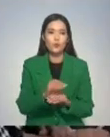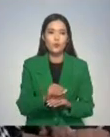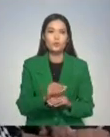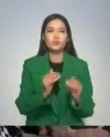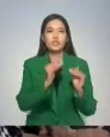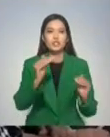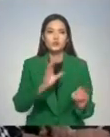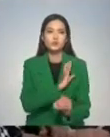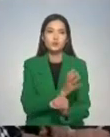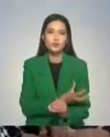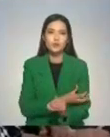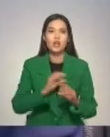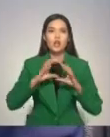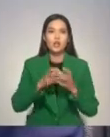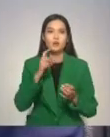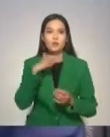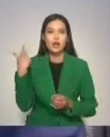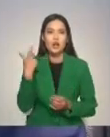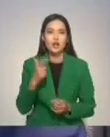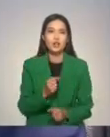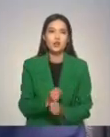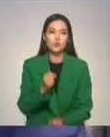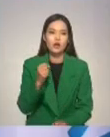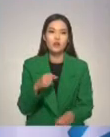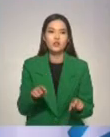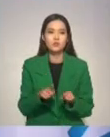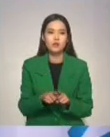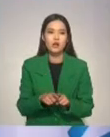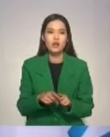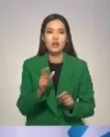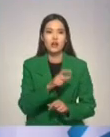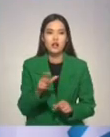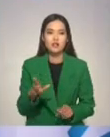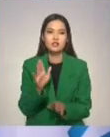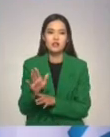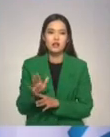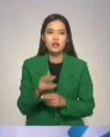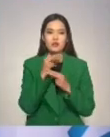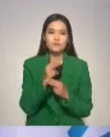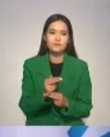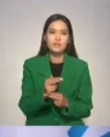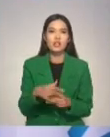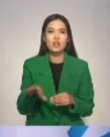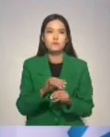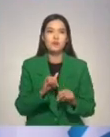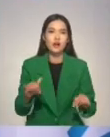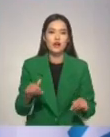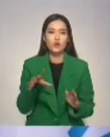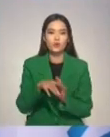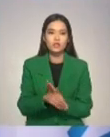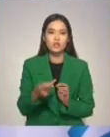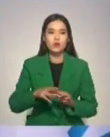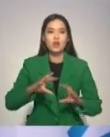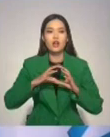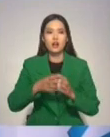күшеюі, әлеуметтік экономикалық жағдайдың күрделенуі және халықтың талап тілектерінің өскені нақты көрініп келеді. Бұны біз